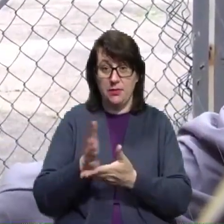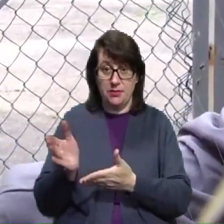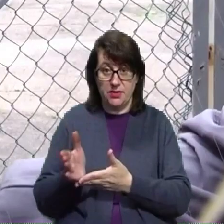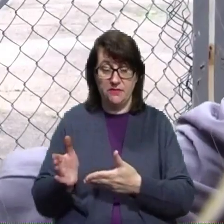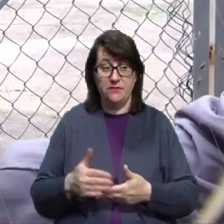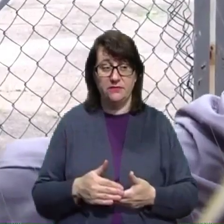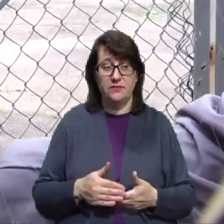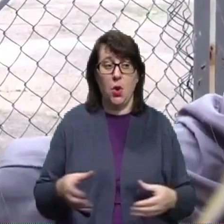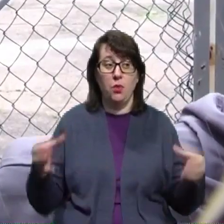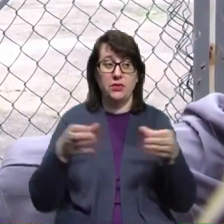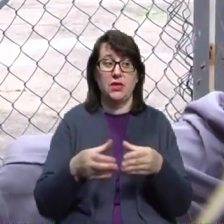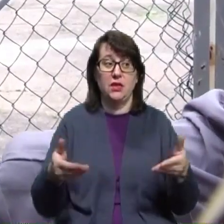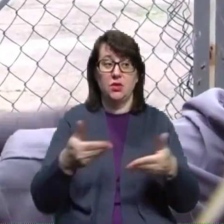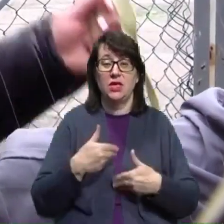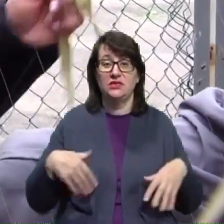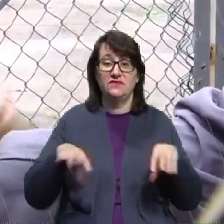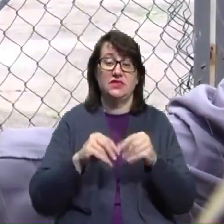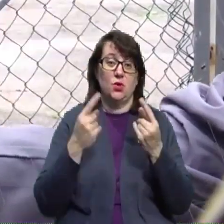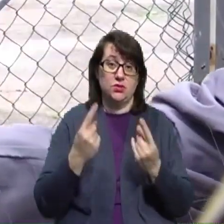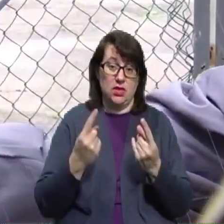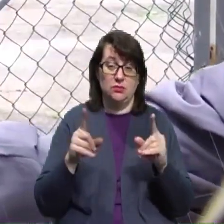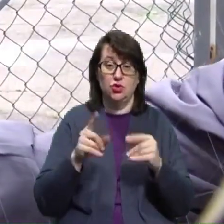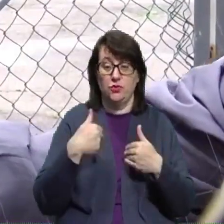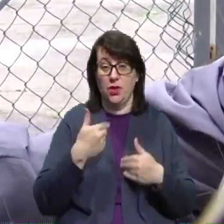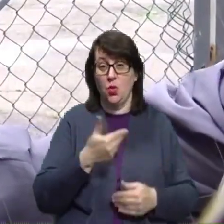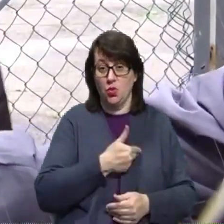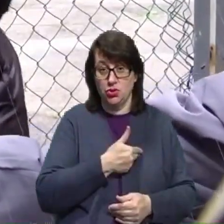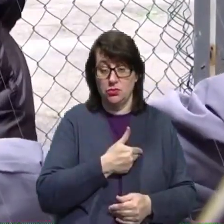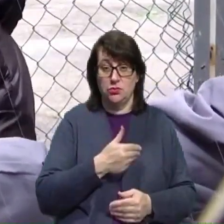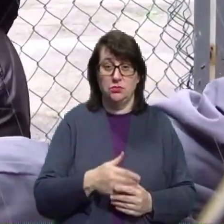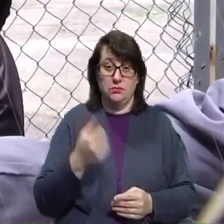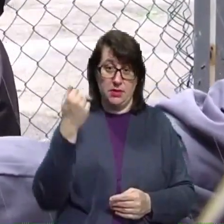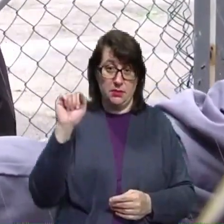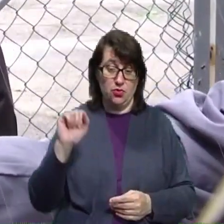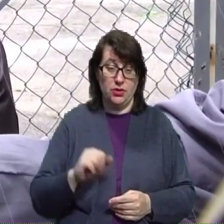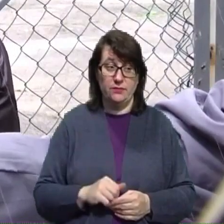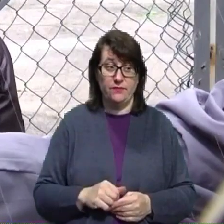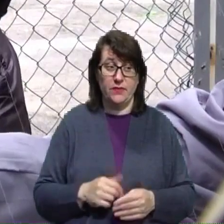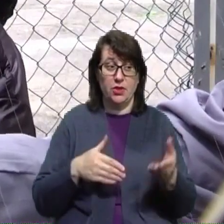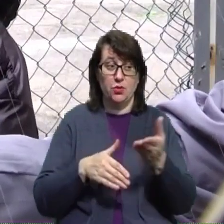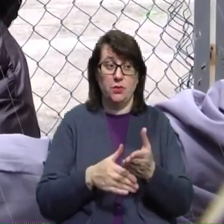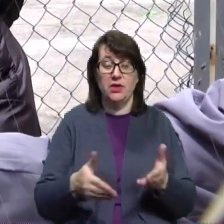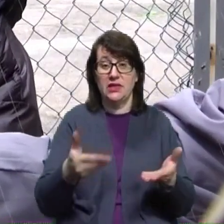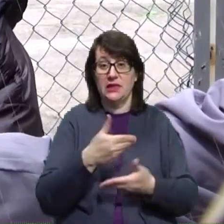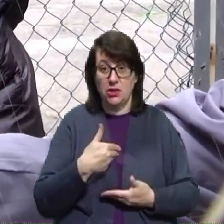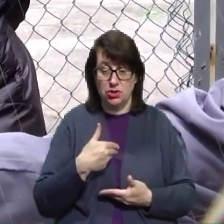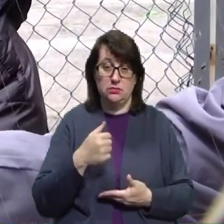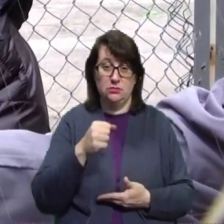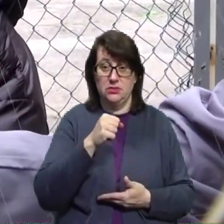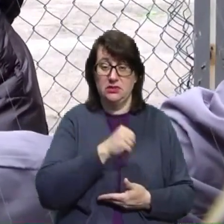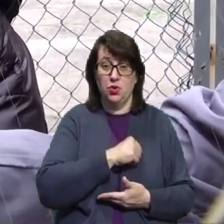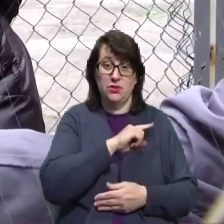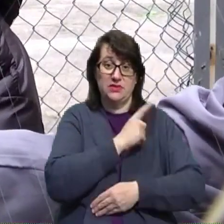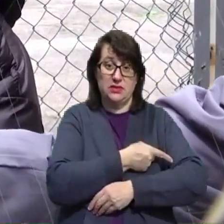Но об'єднало нас всіх одне – те, що ми хочемо перемоги і допомогти нашим Збройним силам